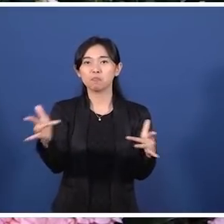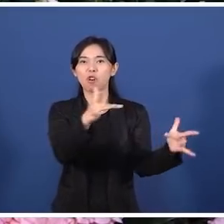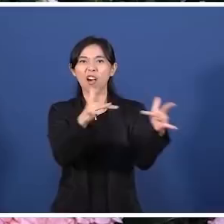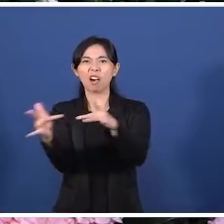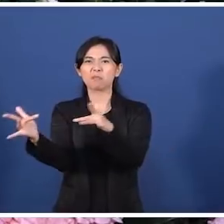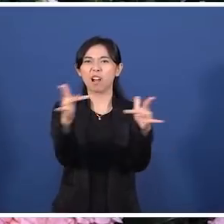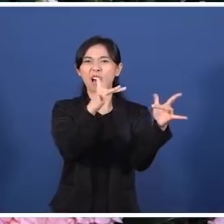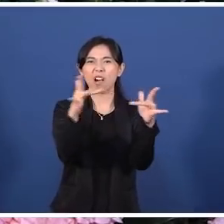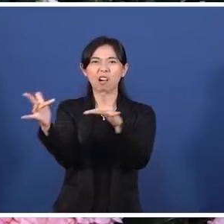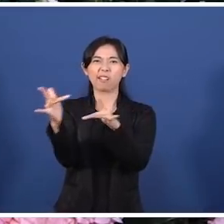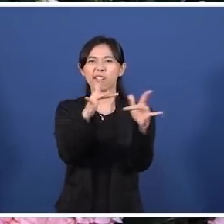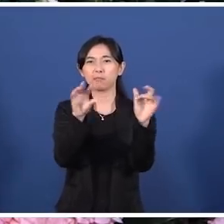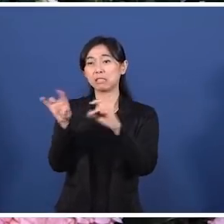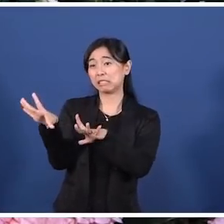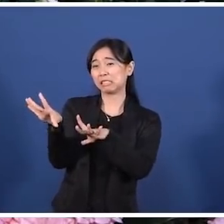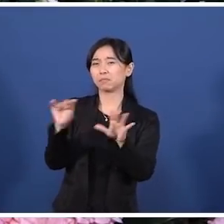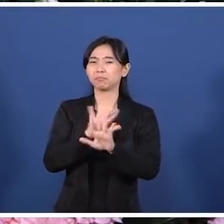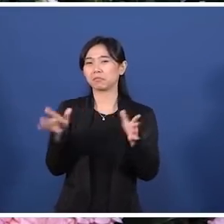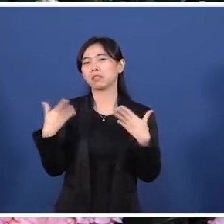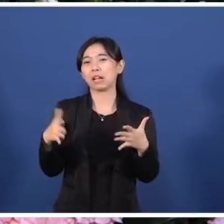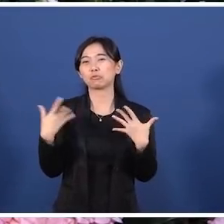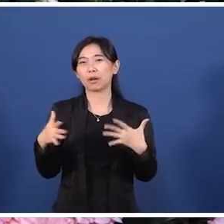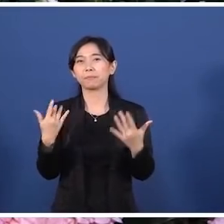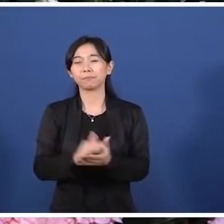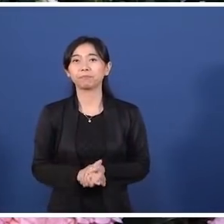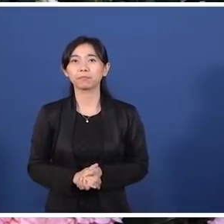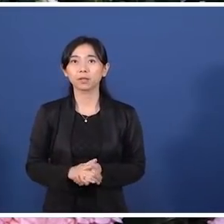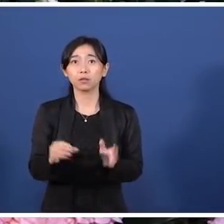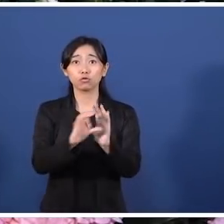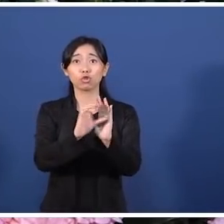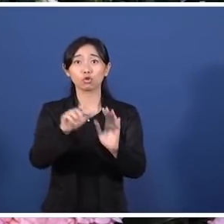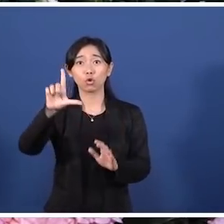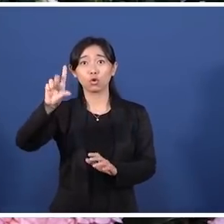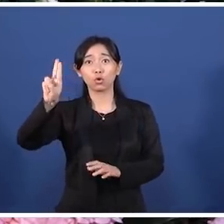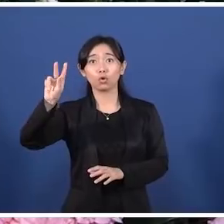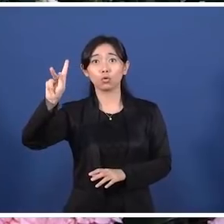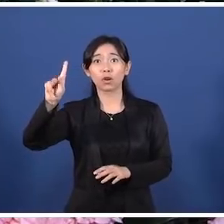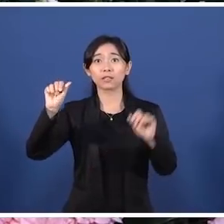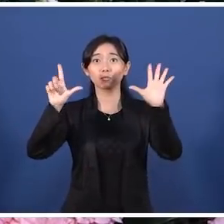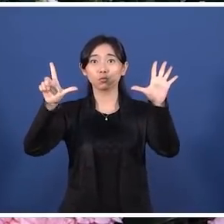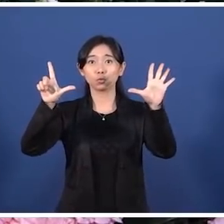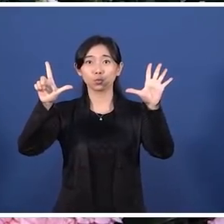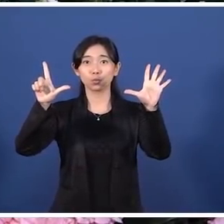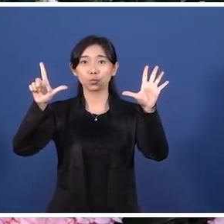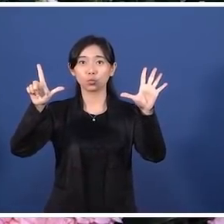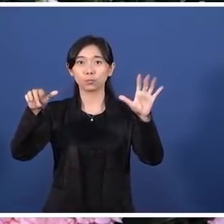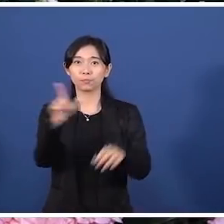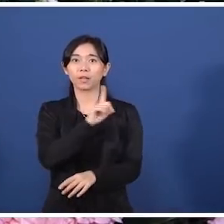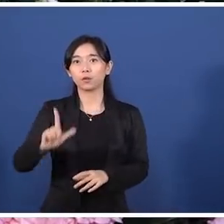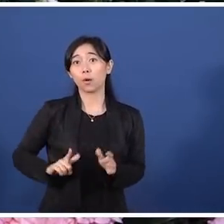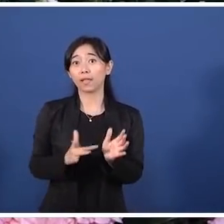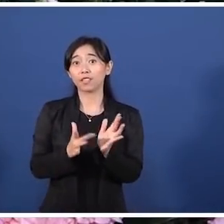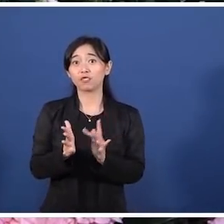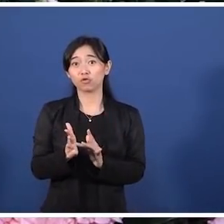saling membenci, saling tidak suka. Saudara bisa melihat misalnya di dalam Lukas pasal 7. Tetapi Tuhan Yesus